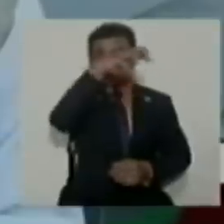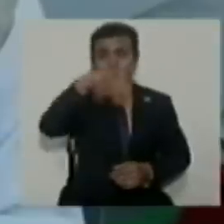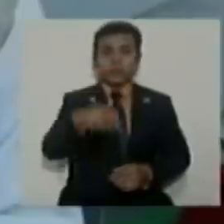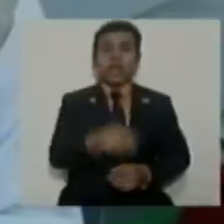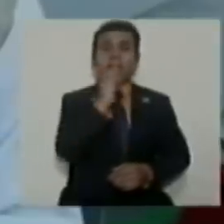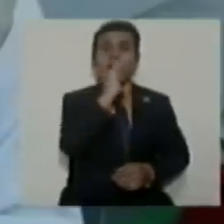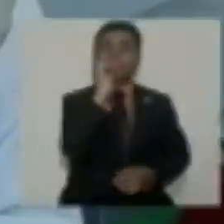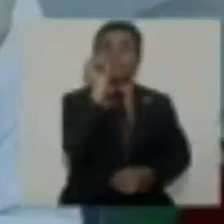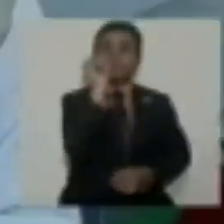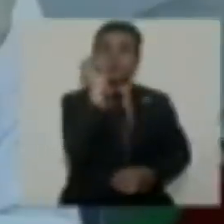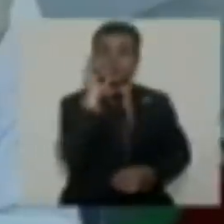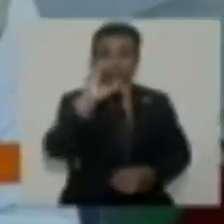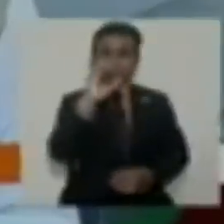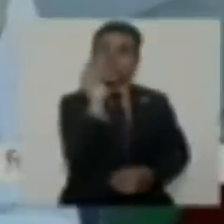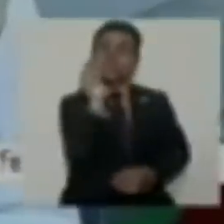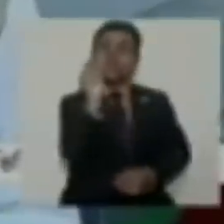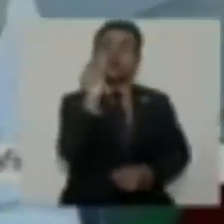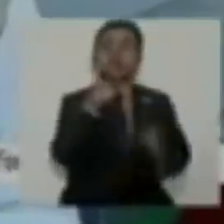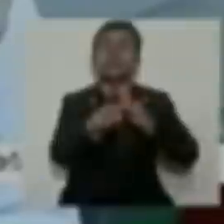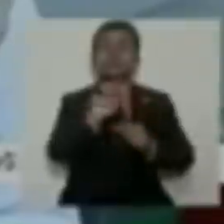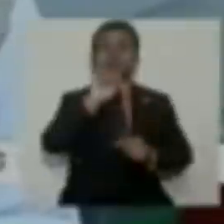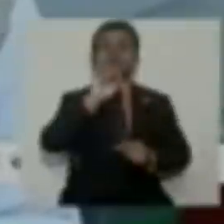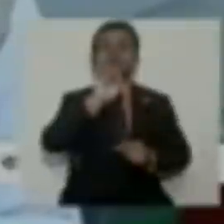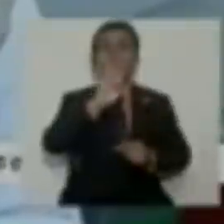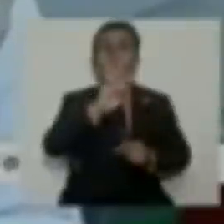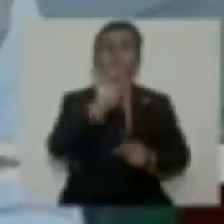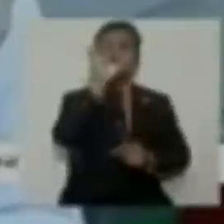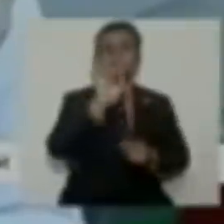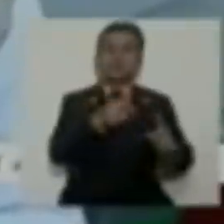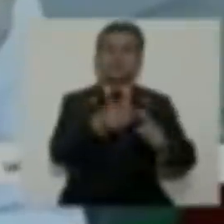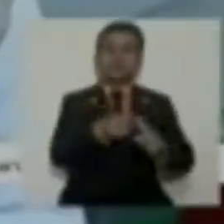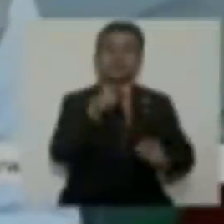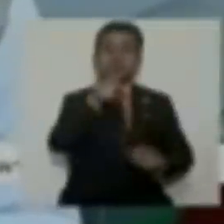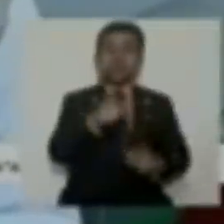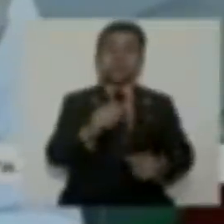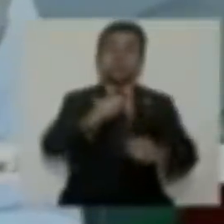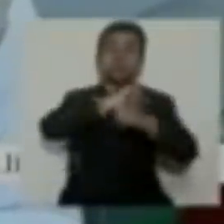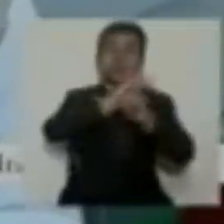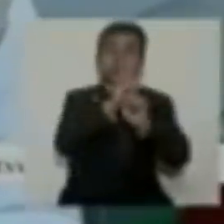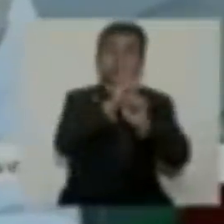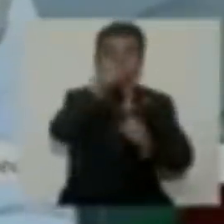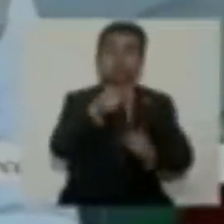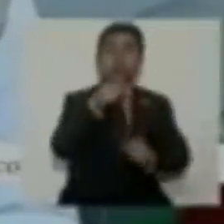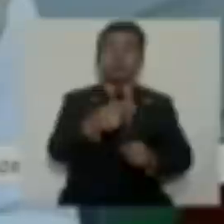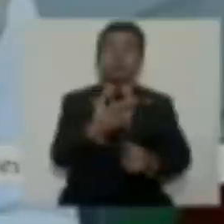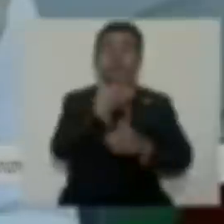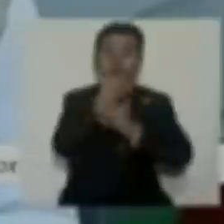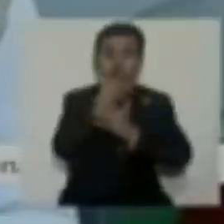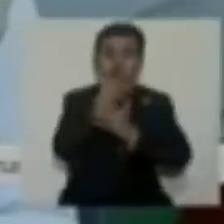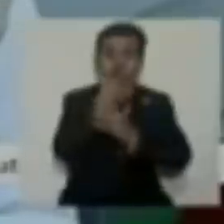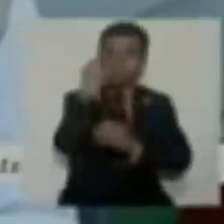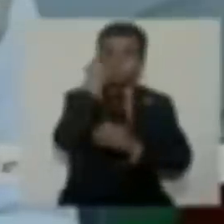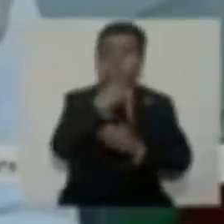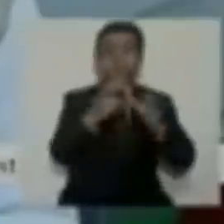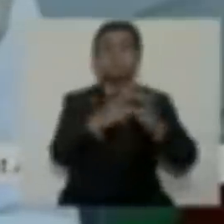বয়স্ক জনসংখ্যা বাংলাদেশের তুলনায় অনেক বেশি। বাংলাদেশের বর্তমান জনসংখ্যা প্রায়